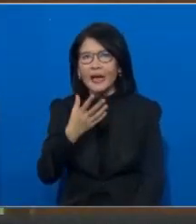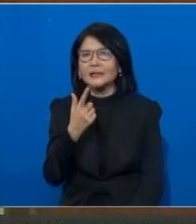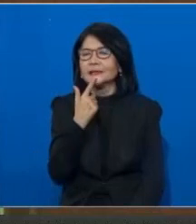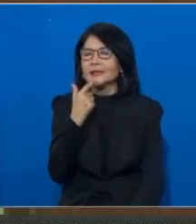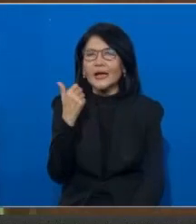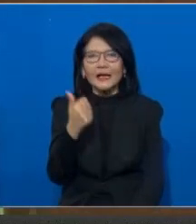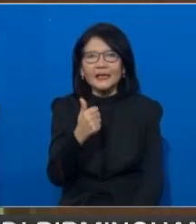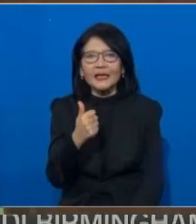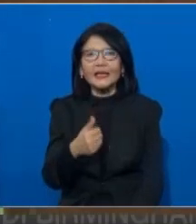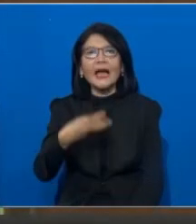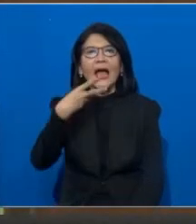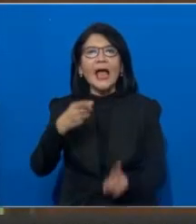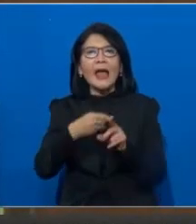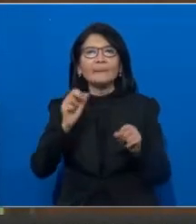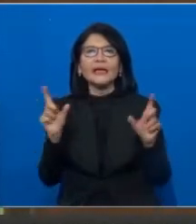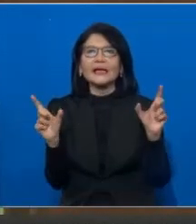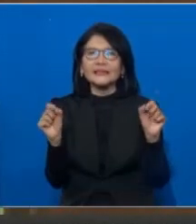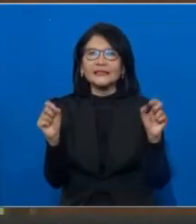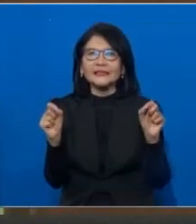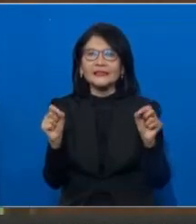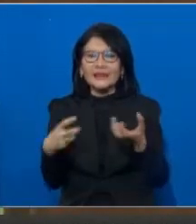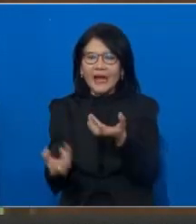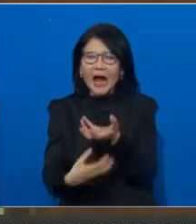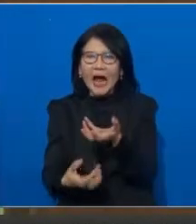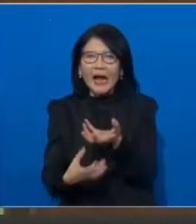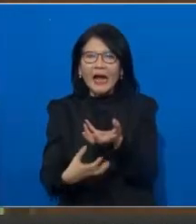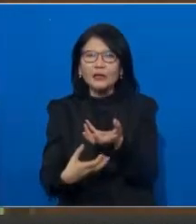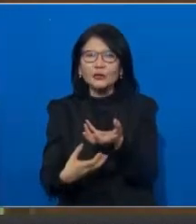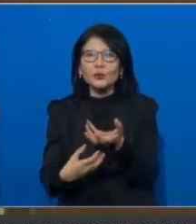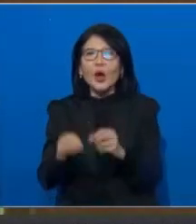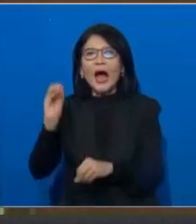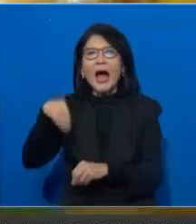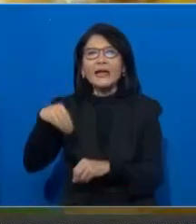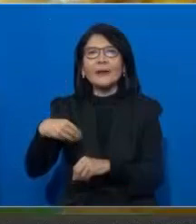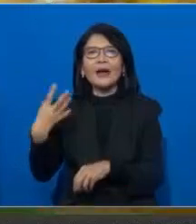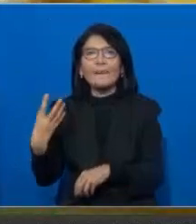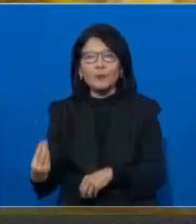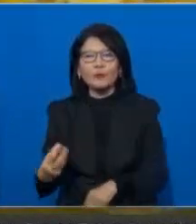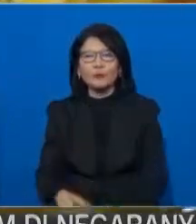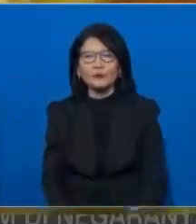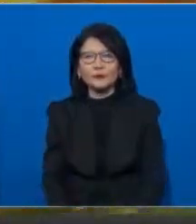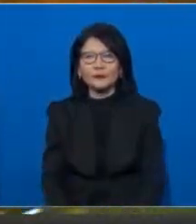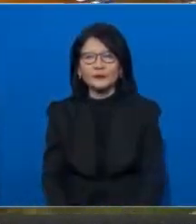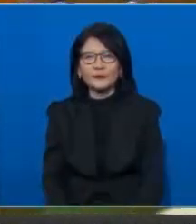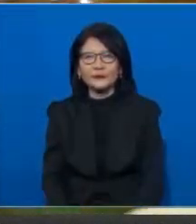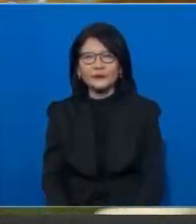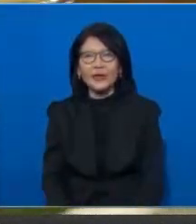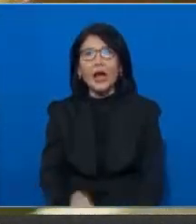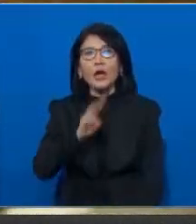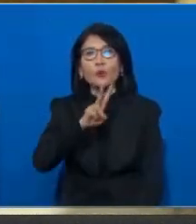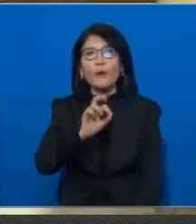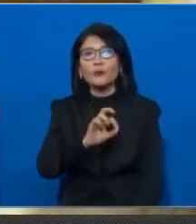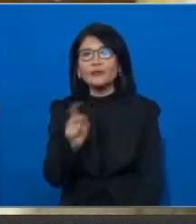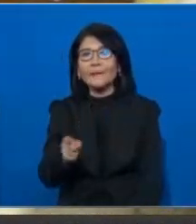aroma ebinya kuat gitu. Dibuatnya dari kaldu ayam kampung sama ebi, ebi itu dari udang kering. Dengan harga mulai dari Rp20